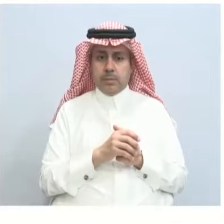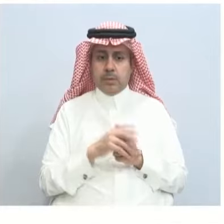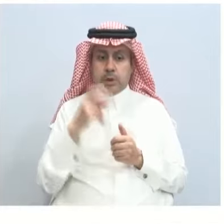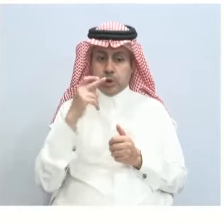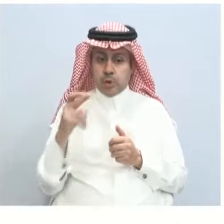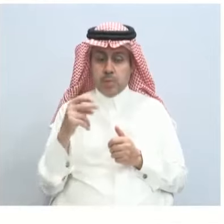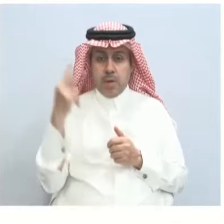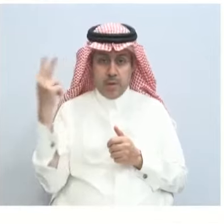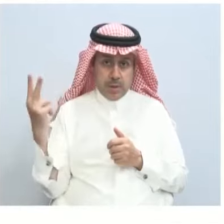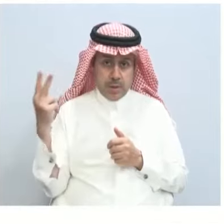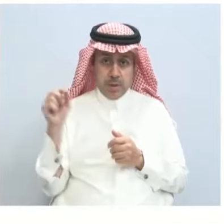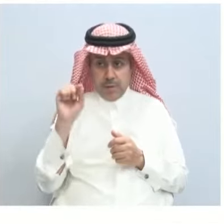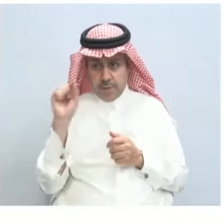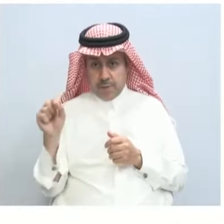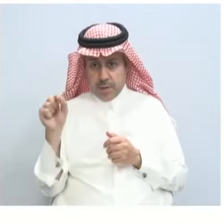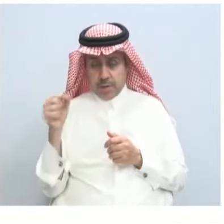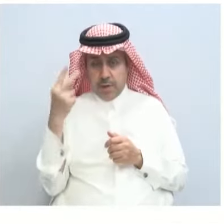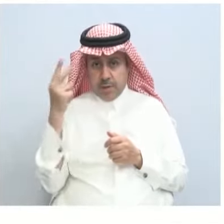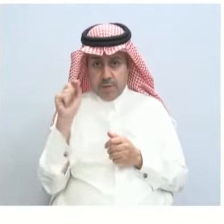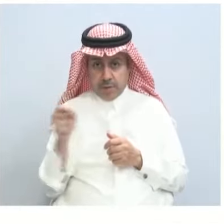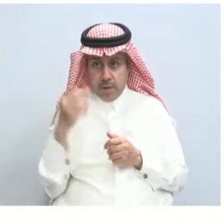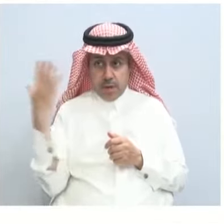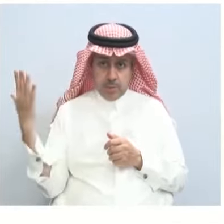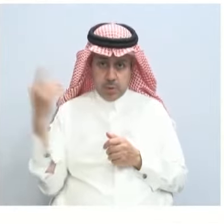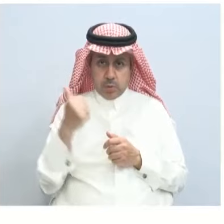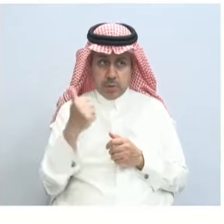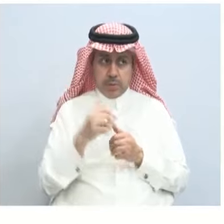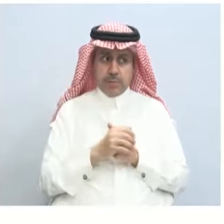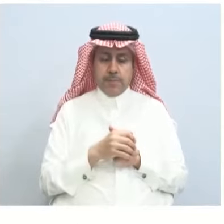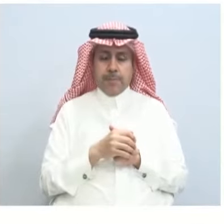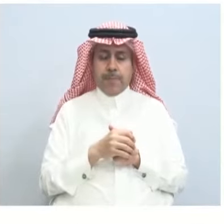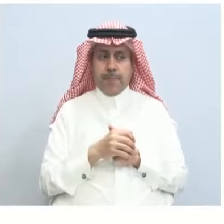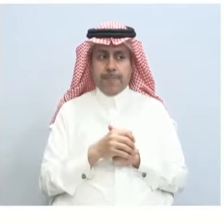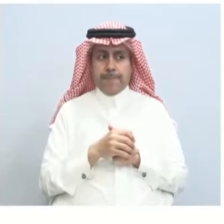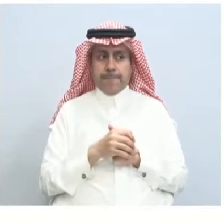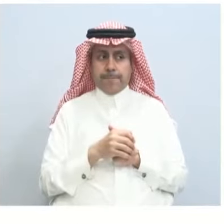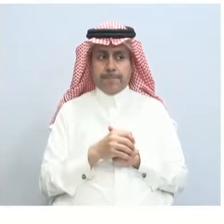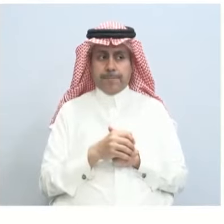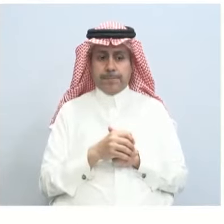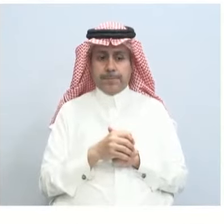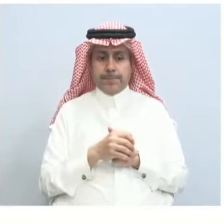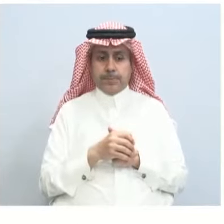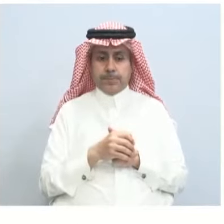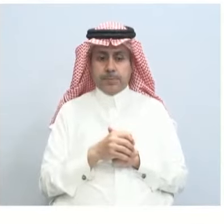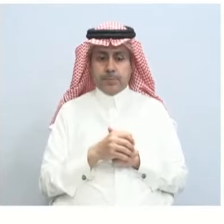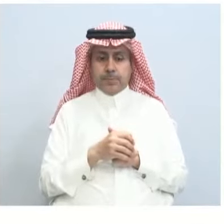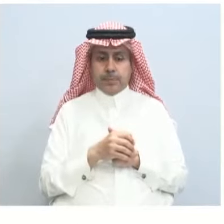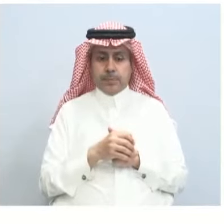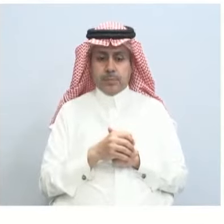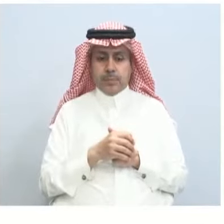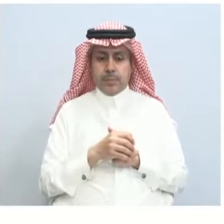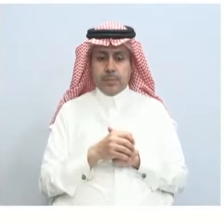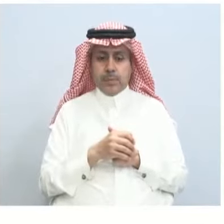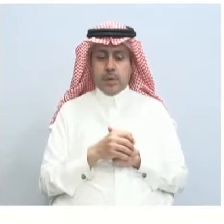الجواب 2.65 تقريبا ها فيكون هنا 2.65 انش تقريبا